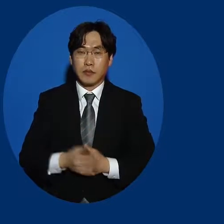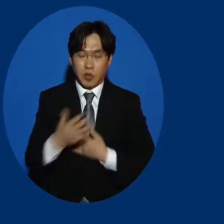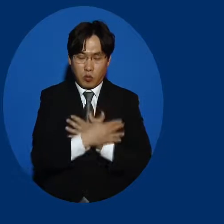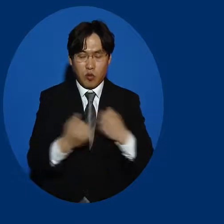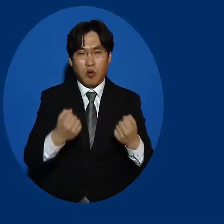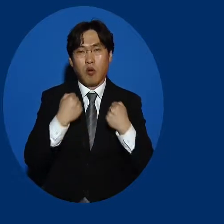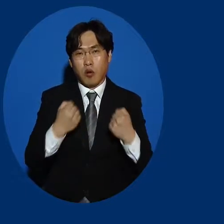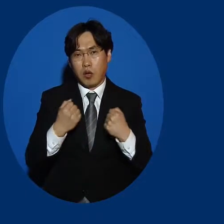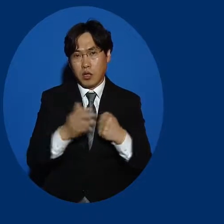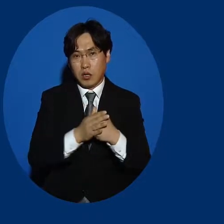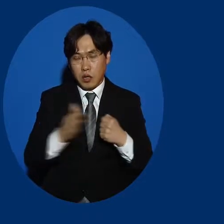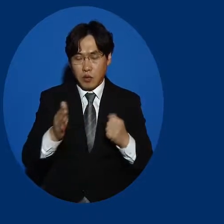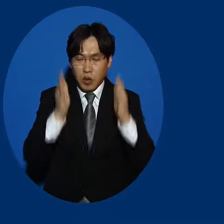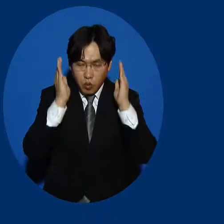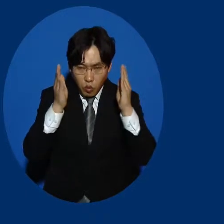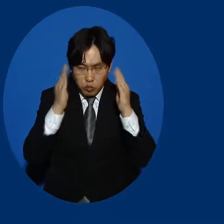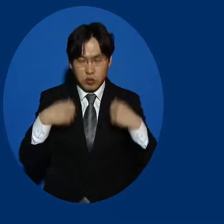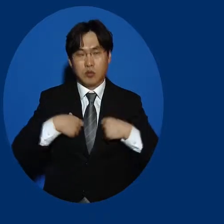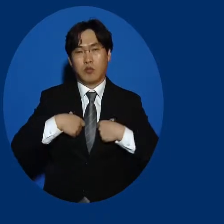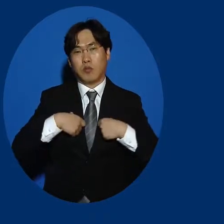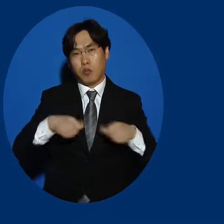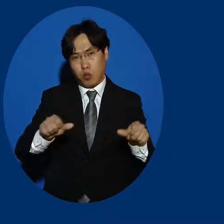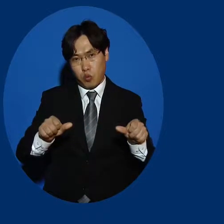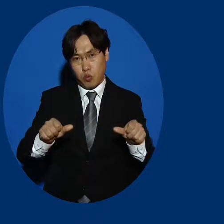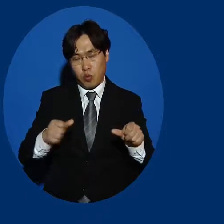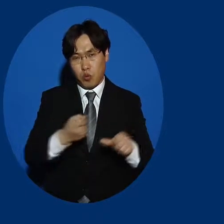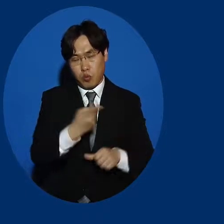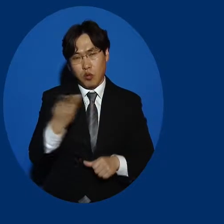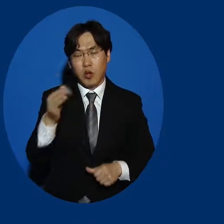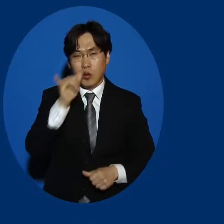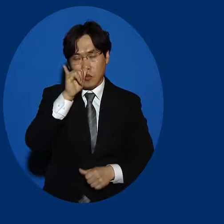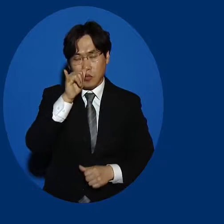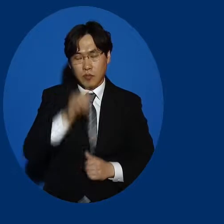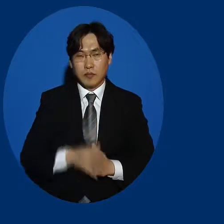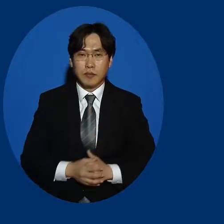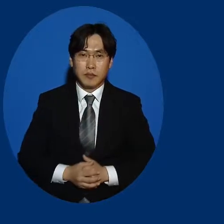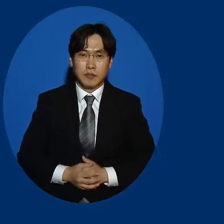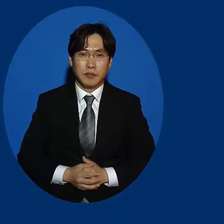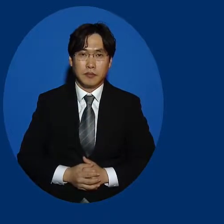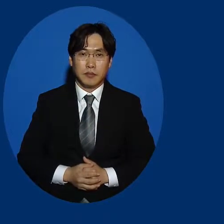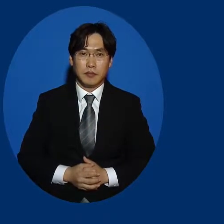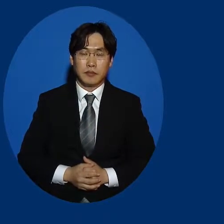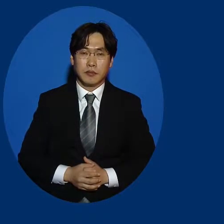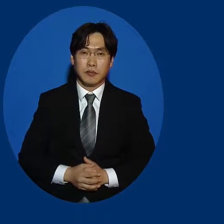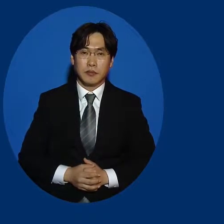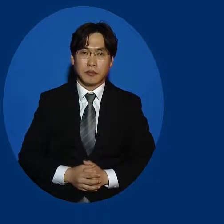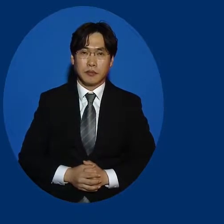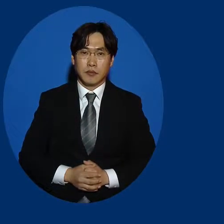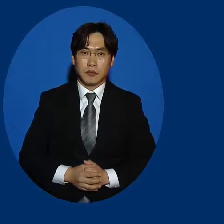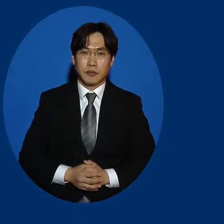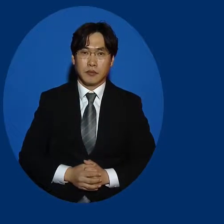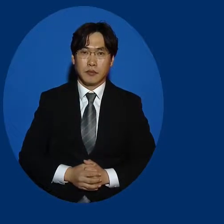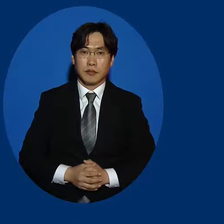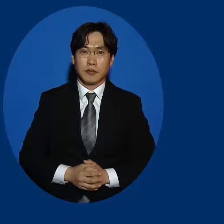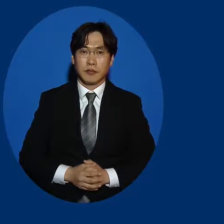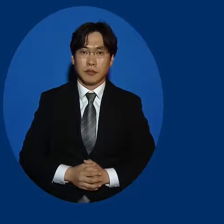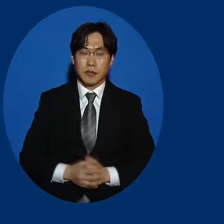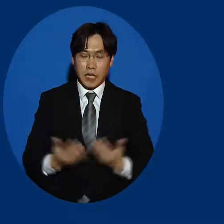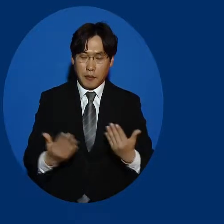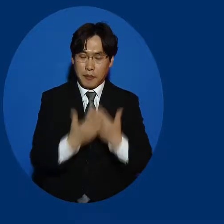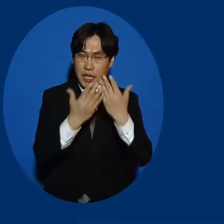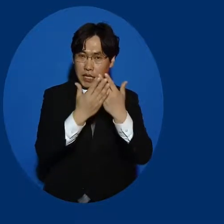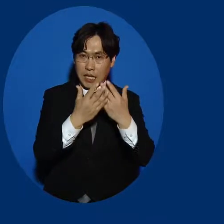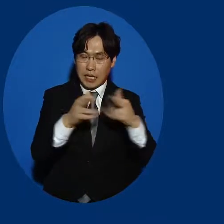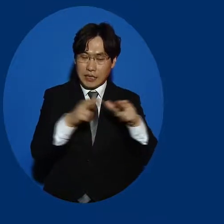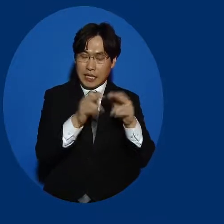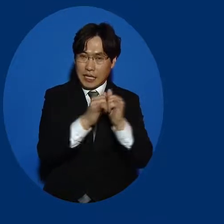건강상의 이유로 학습을 중단해야 되는 그러한 경우들도 굉장히 많이 있습니다. 특히